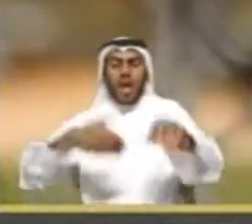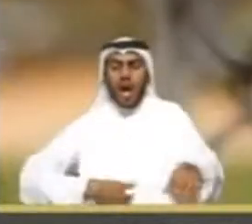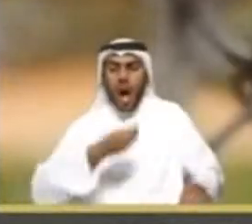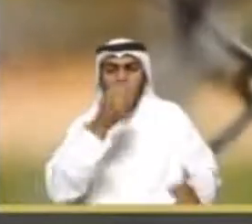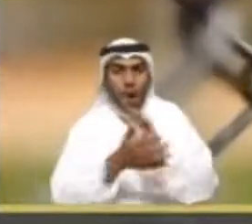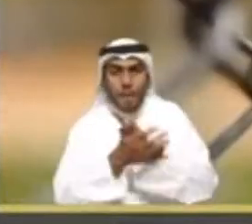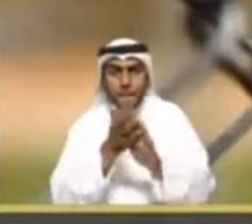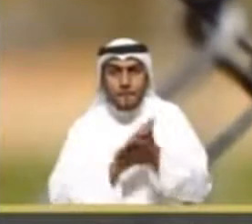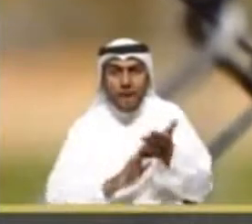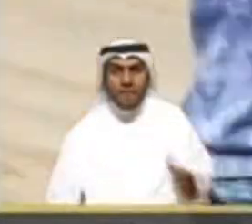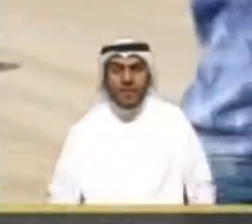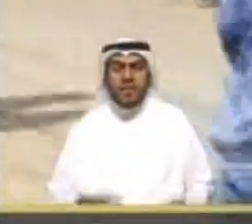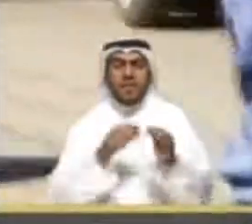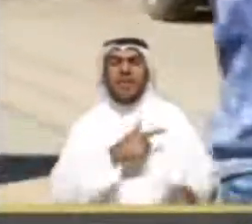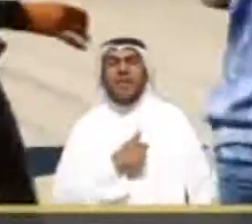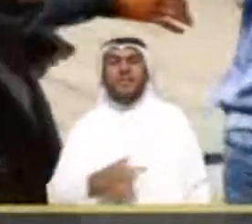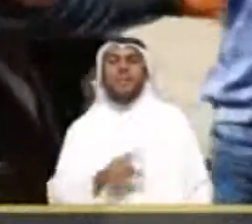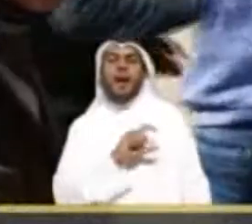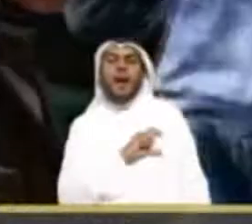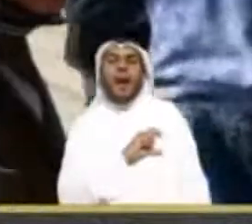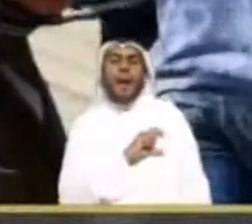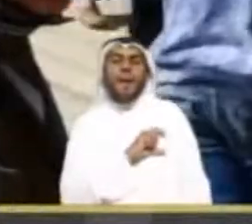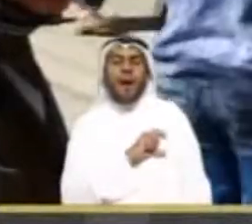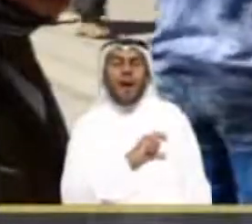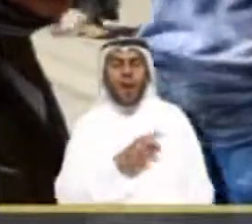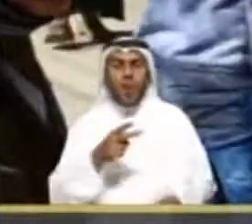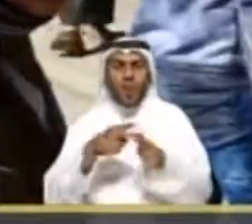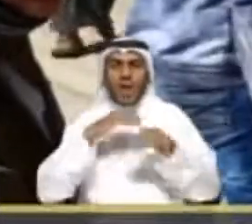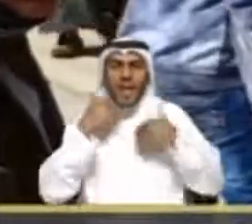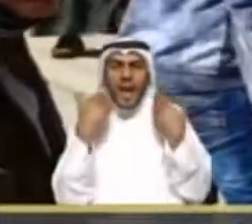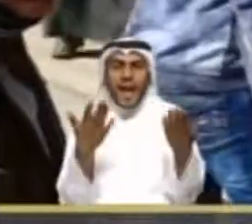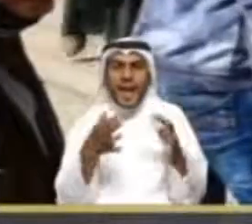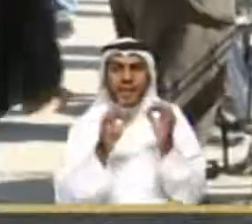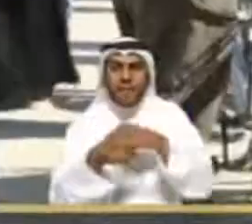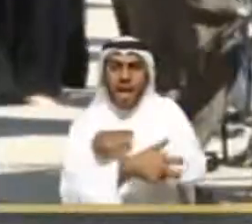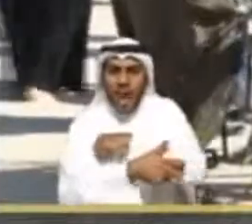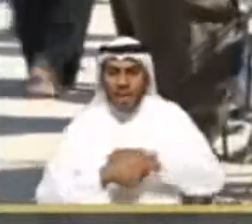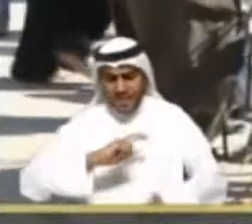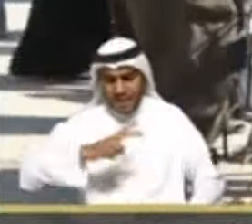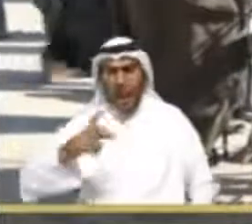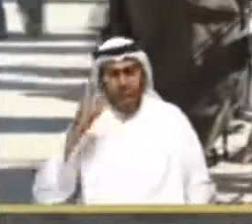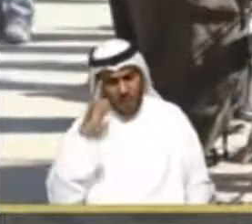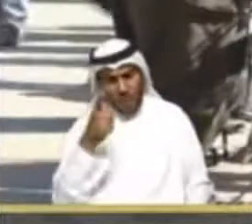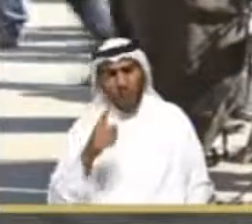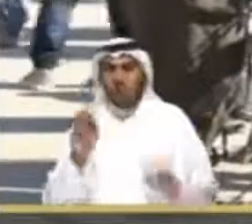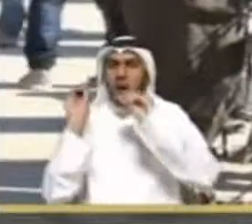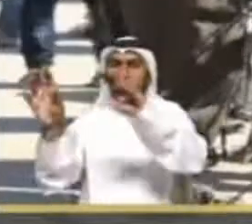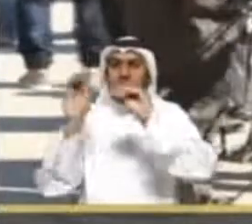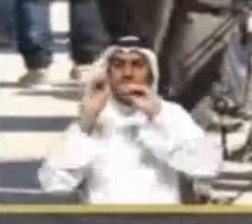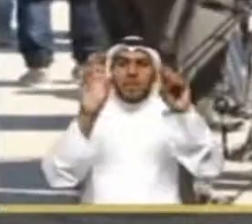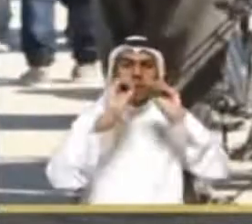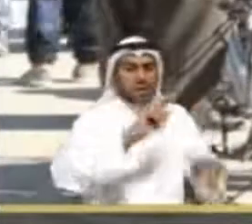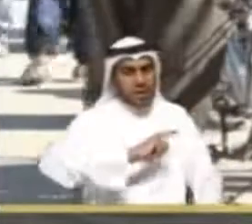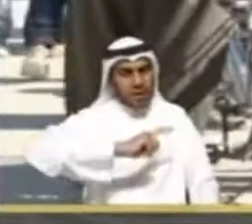الرحمة العالمية. وبذلك تعد الجمعيات الخيرية الكويتية علامة بارزة في ساحات العطاء